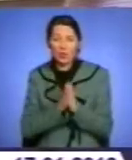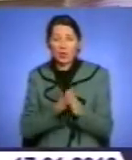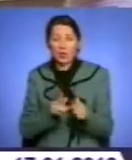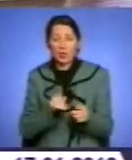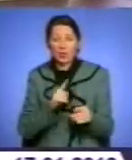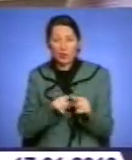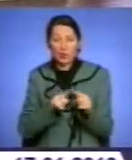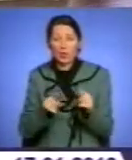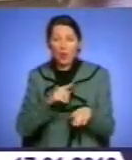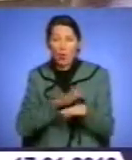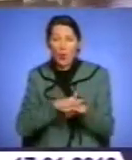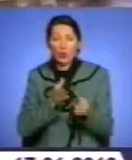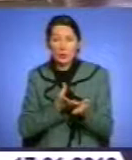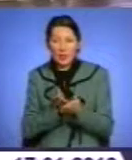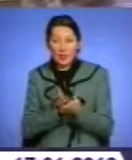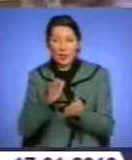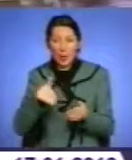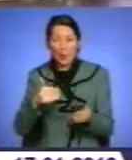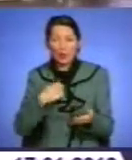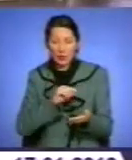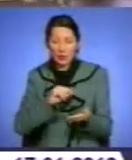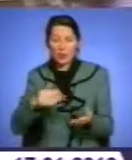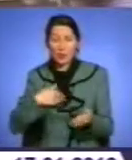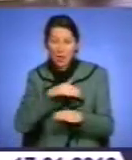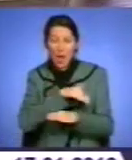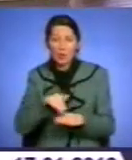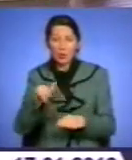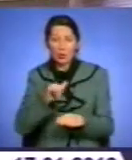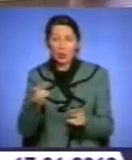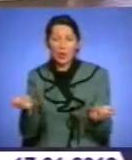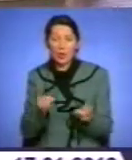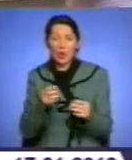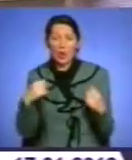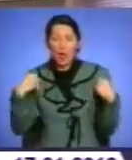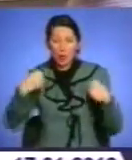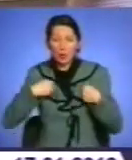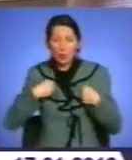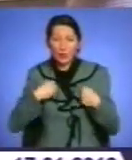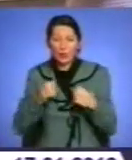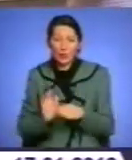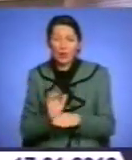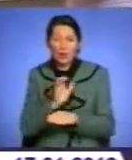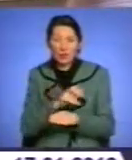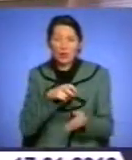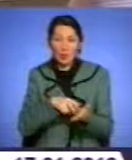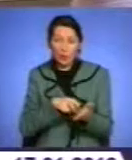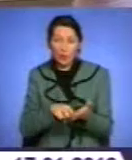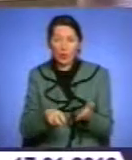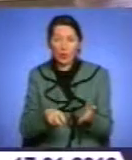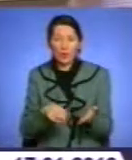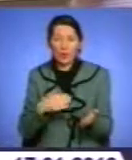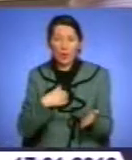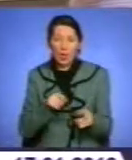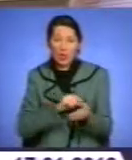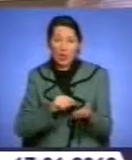цей костюмчик. Ну, я на це, якби, коли поклала трубку, я їй скинула свої дані.